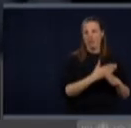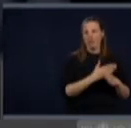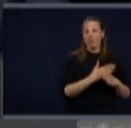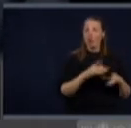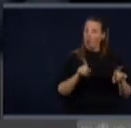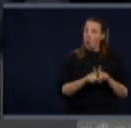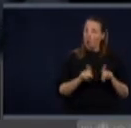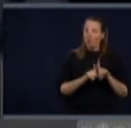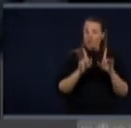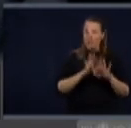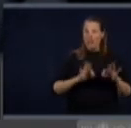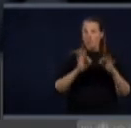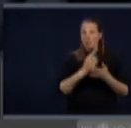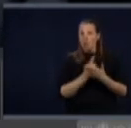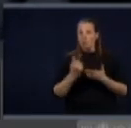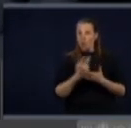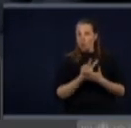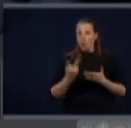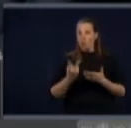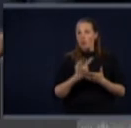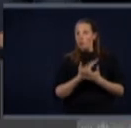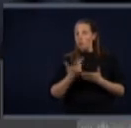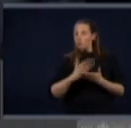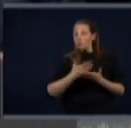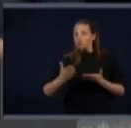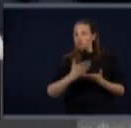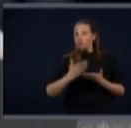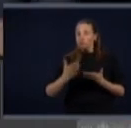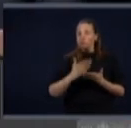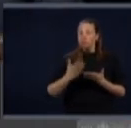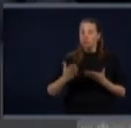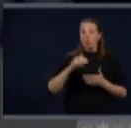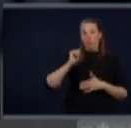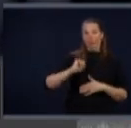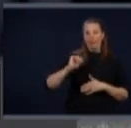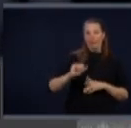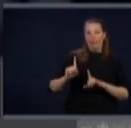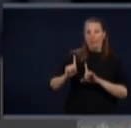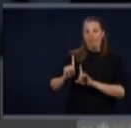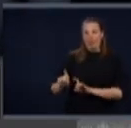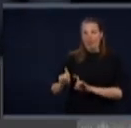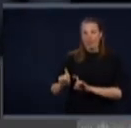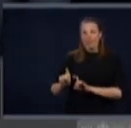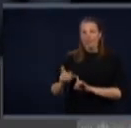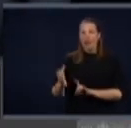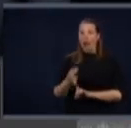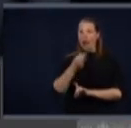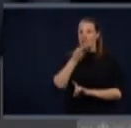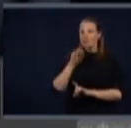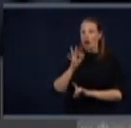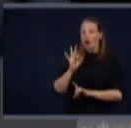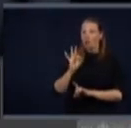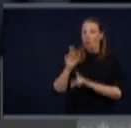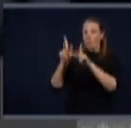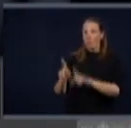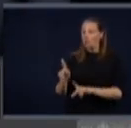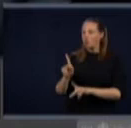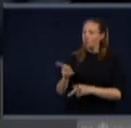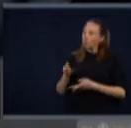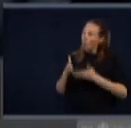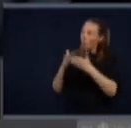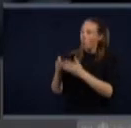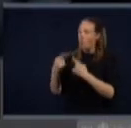veut, dans les prochaines semaines, y aller plus sur une base d'échantillonnage au hasard. Dans les dernières semaines, comme